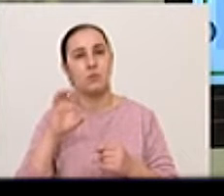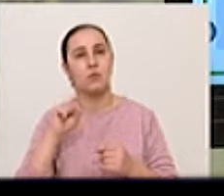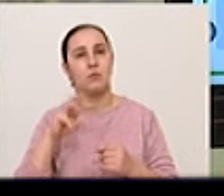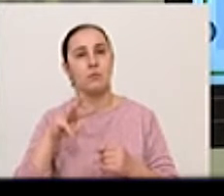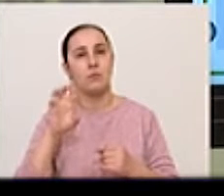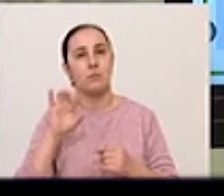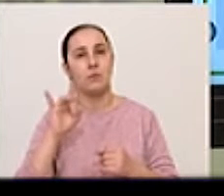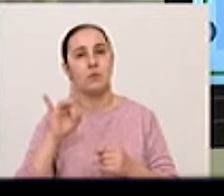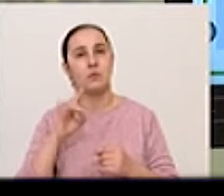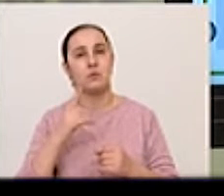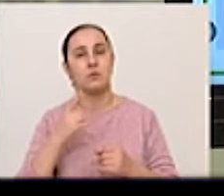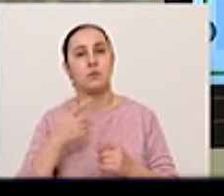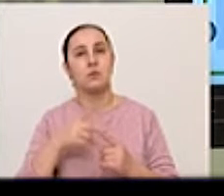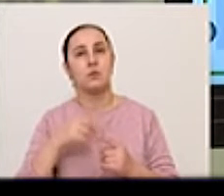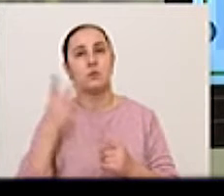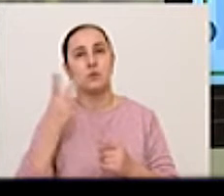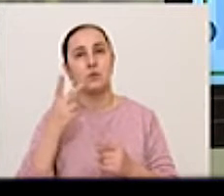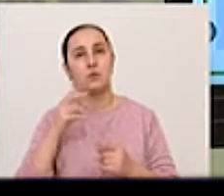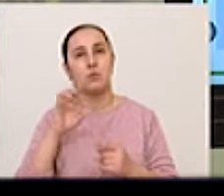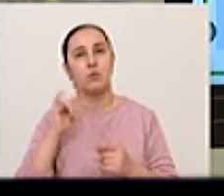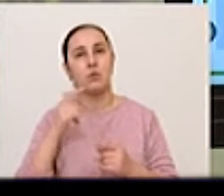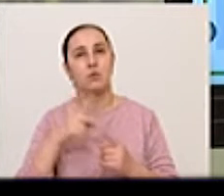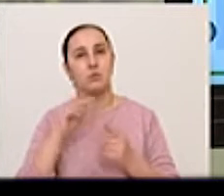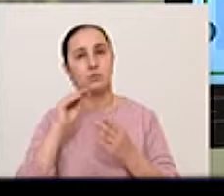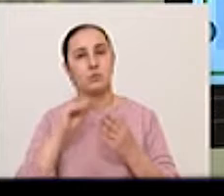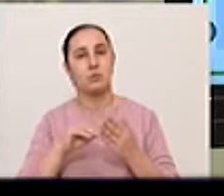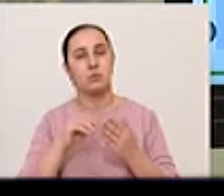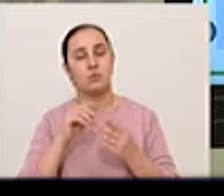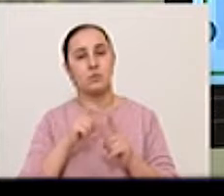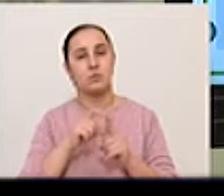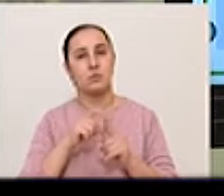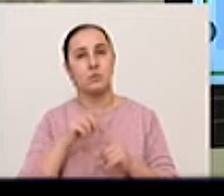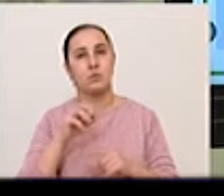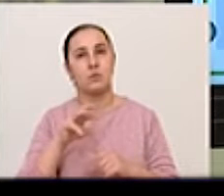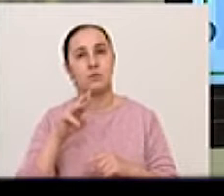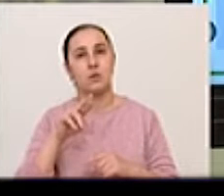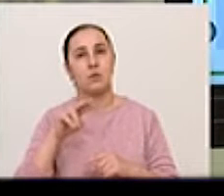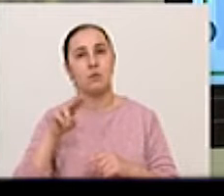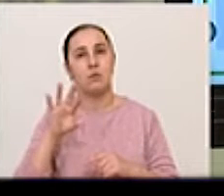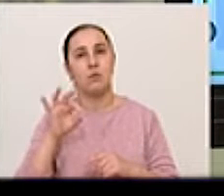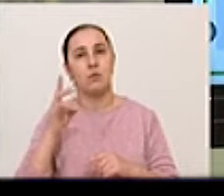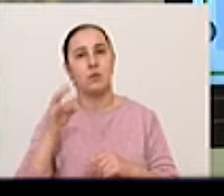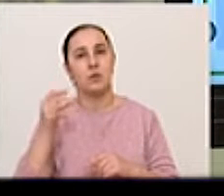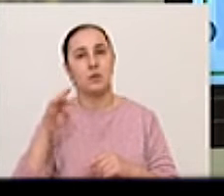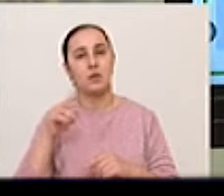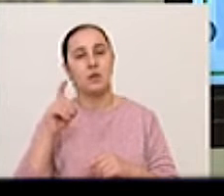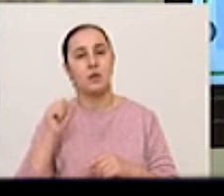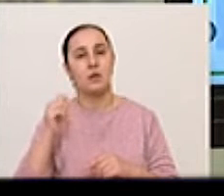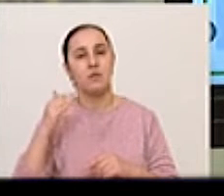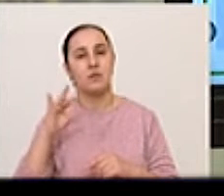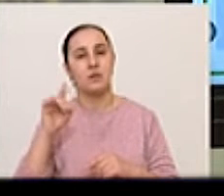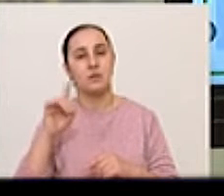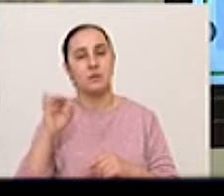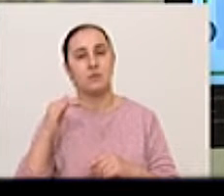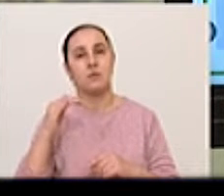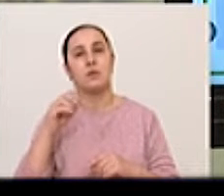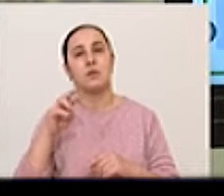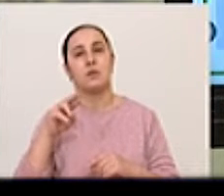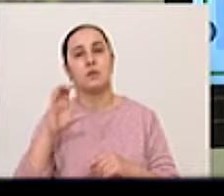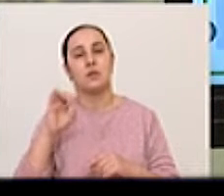bamberg. İkinci bo'g'inga urg'u tushadigan so'zlar: Yaponiya, Hafizov,